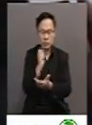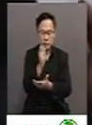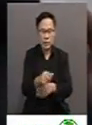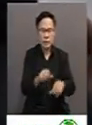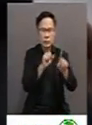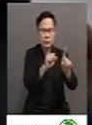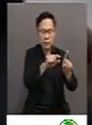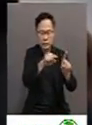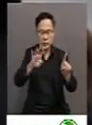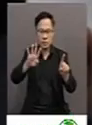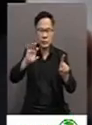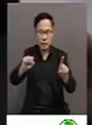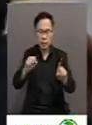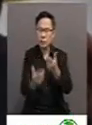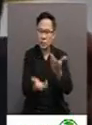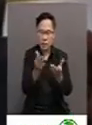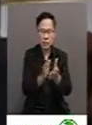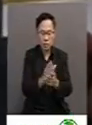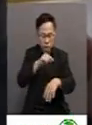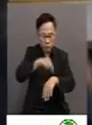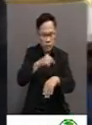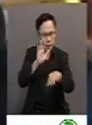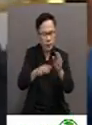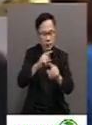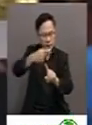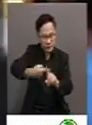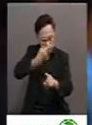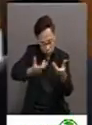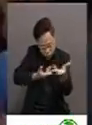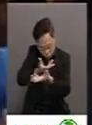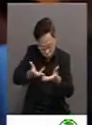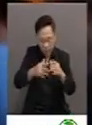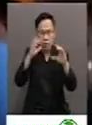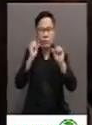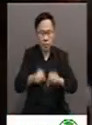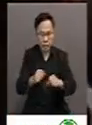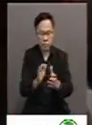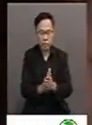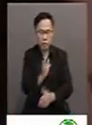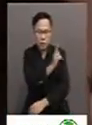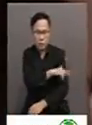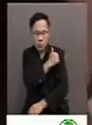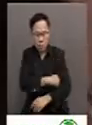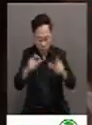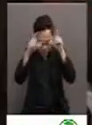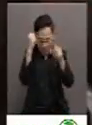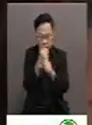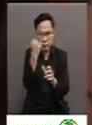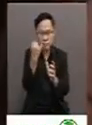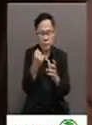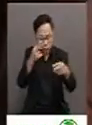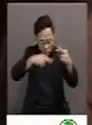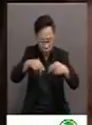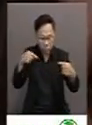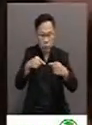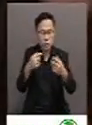ก็ขึ้นอยู่กับเหตุการณ์ที่เกิดขึ้นน่าจะใช้เวลาประมาณสัก1เดือนส่วนการสอบสวนแพทย์และพยาบาลที่เกี่ยวข้องเบื้องต้นนะครับผลการสอบท